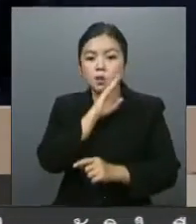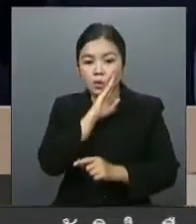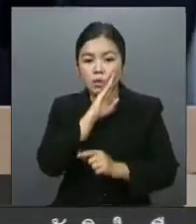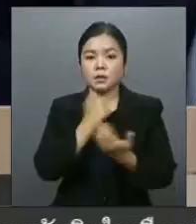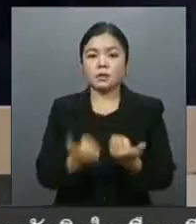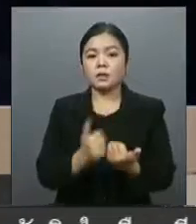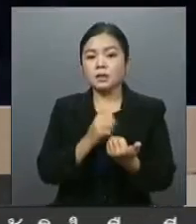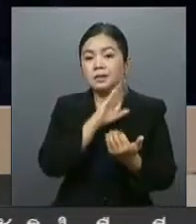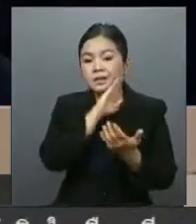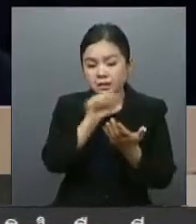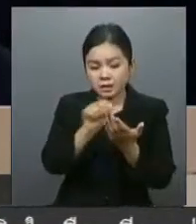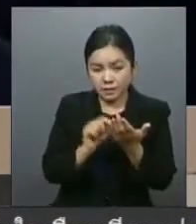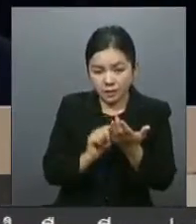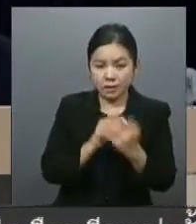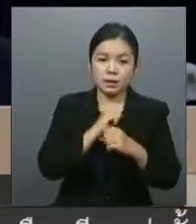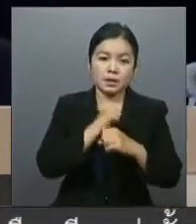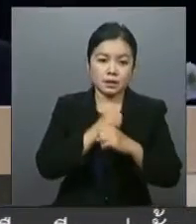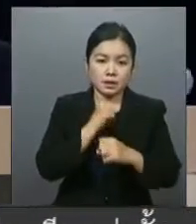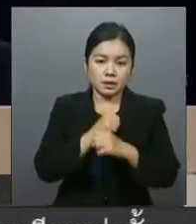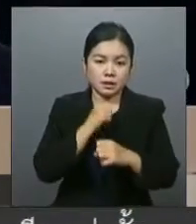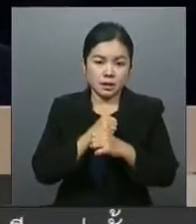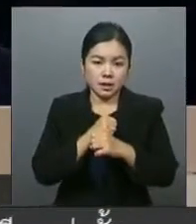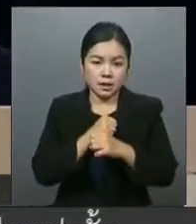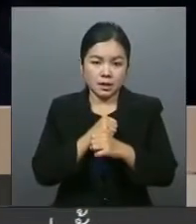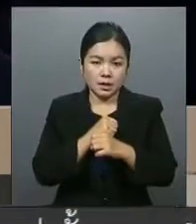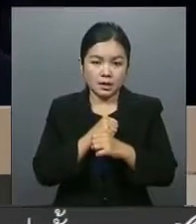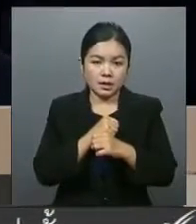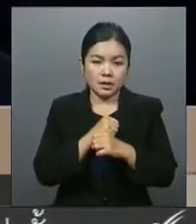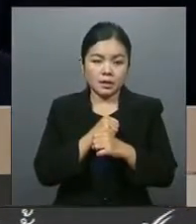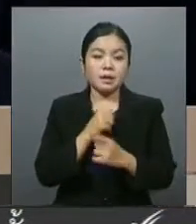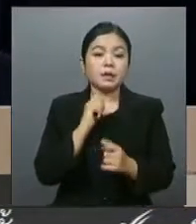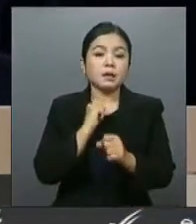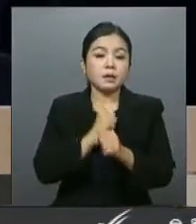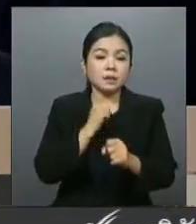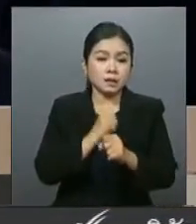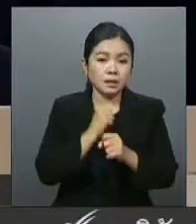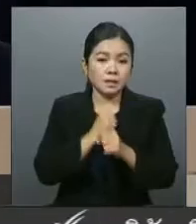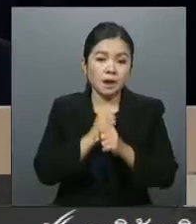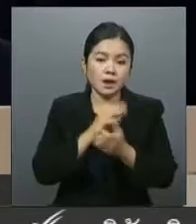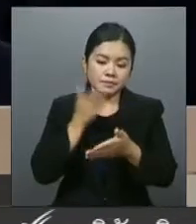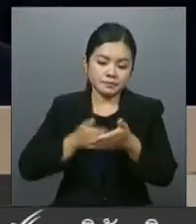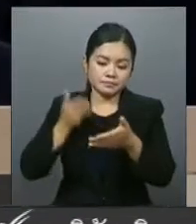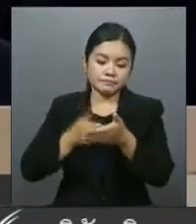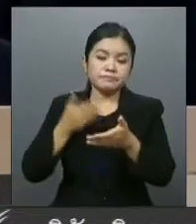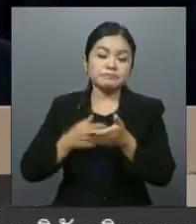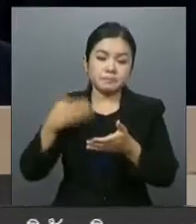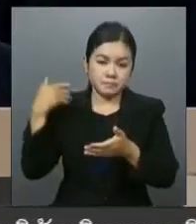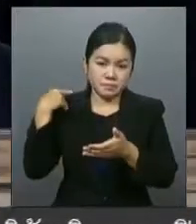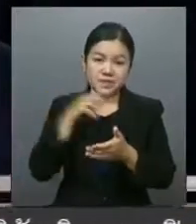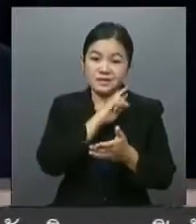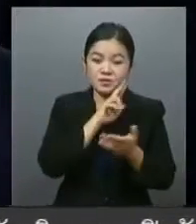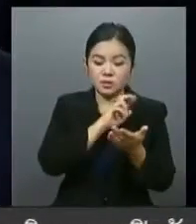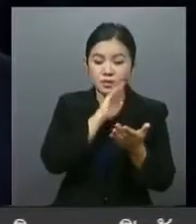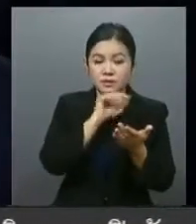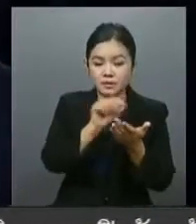ไว้อย่างเงี้ยมันจะการทำงานมันจะไม่ค่อยจะราบรื่นเท่าไหร่นะครับแต่เ